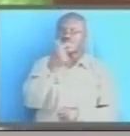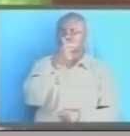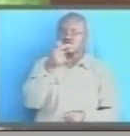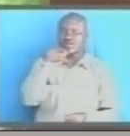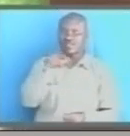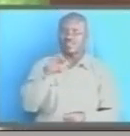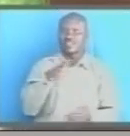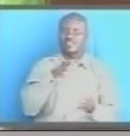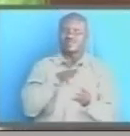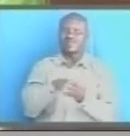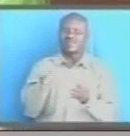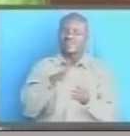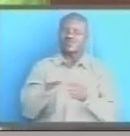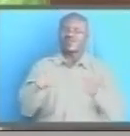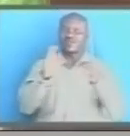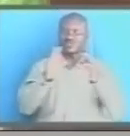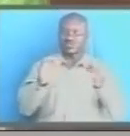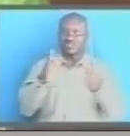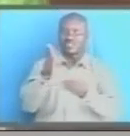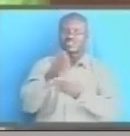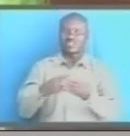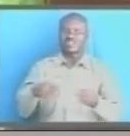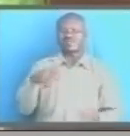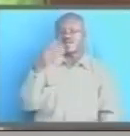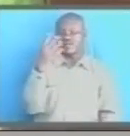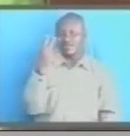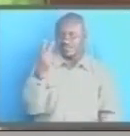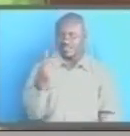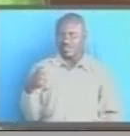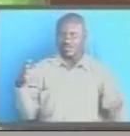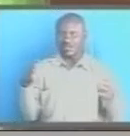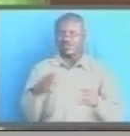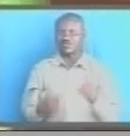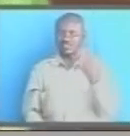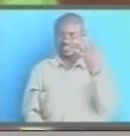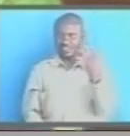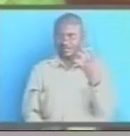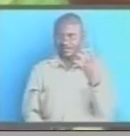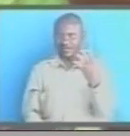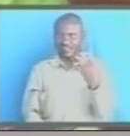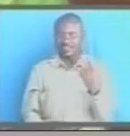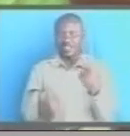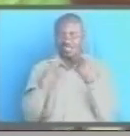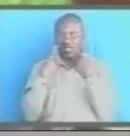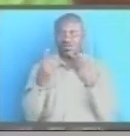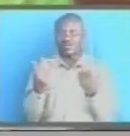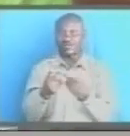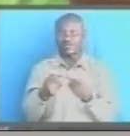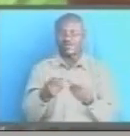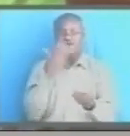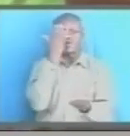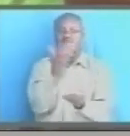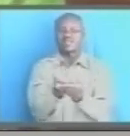wa alalimu zimeelezwa kinaga ubaga katika sehemu ya pili kifungu cha Tano lakini Pia naona na maoni ya